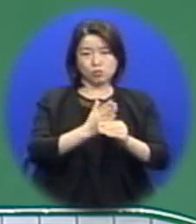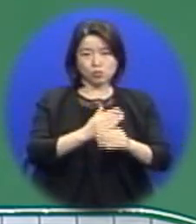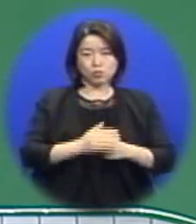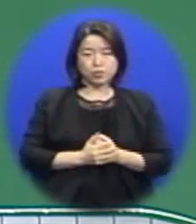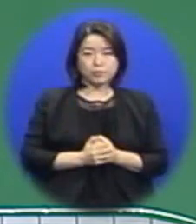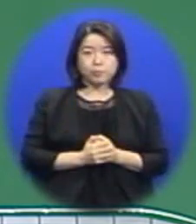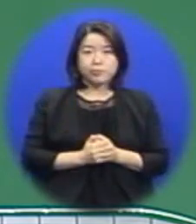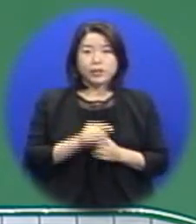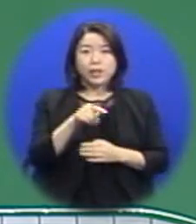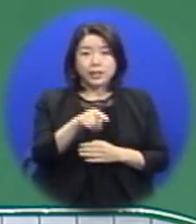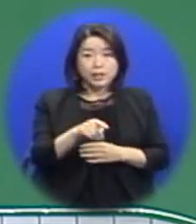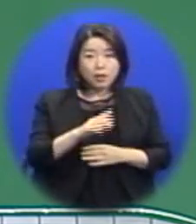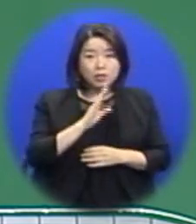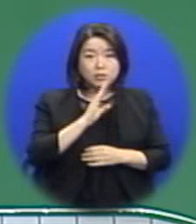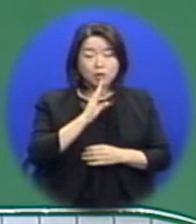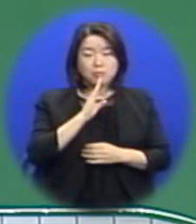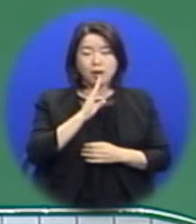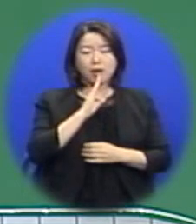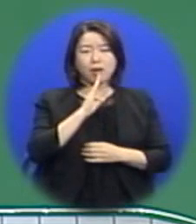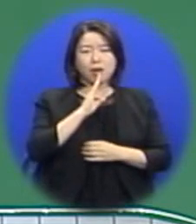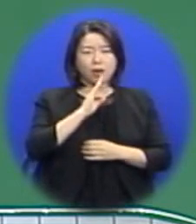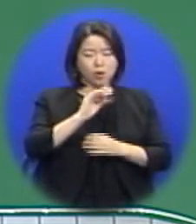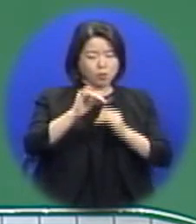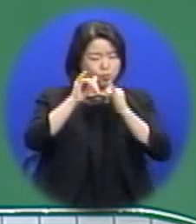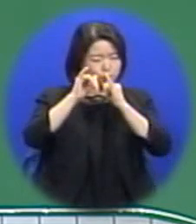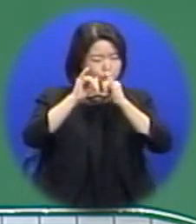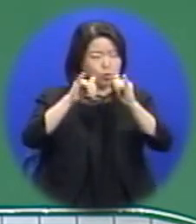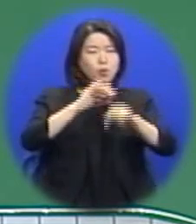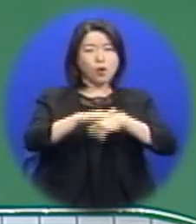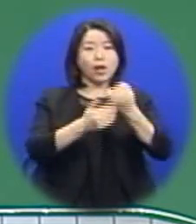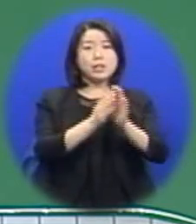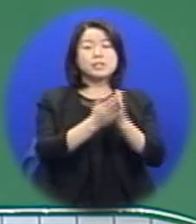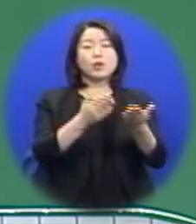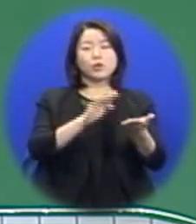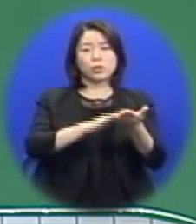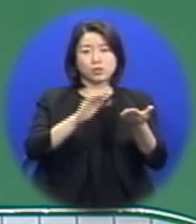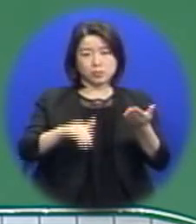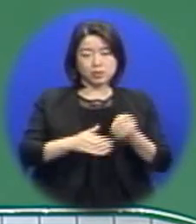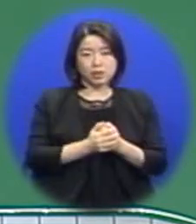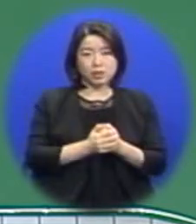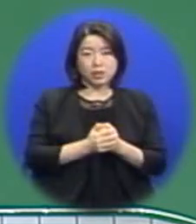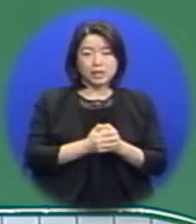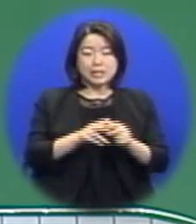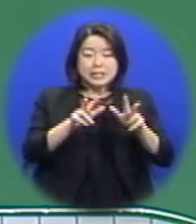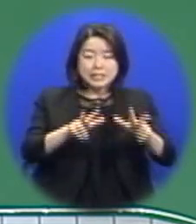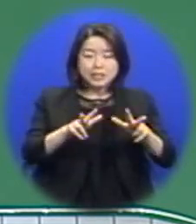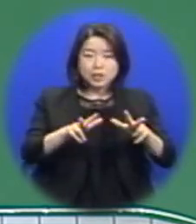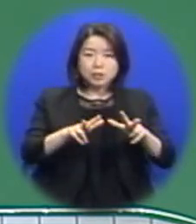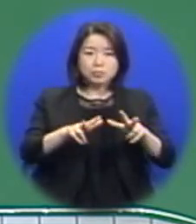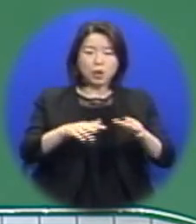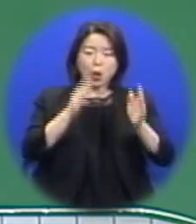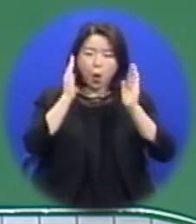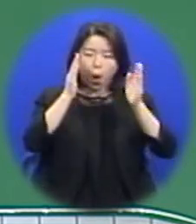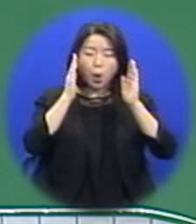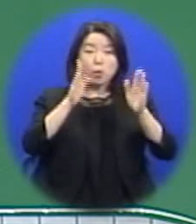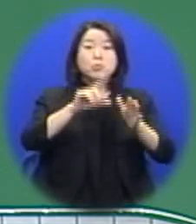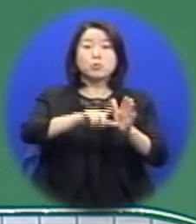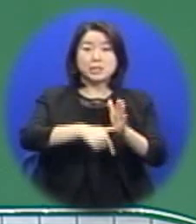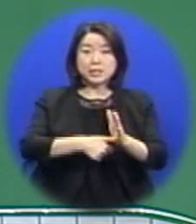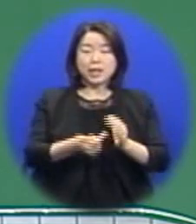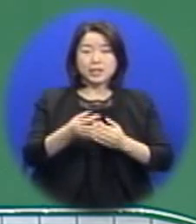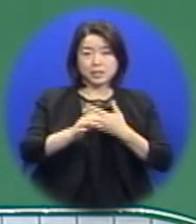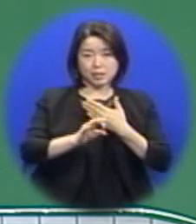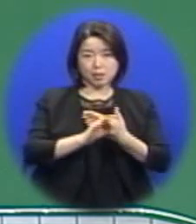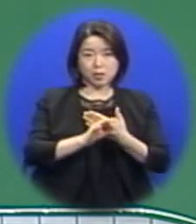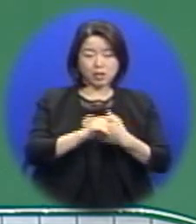이건 정말 탁월한 성경입니다. 만약에 지금 시간이 성경 공부 시간이라면 이 시편